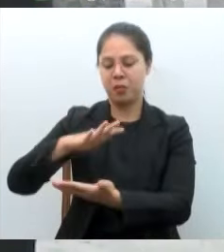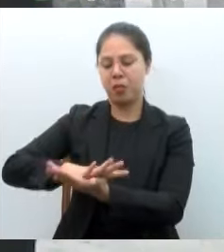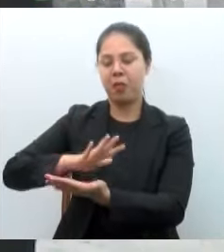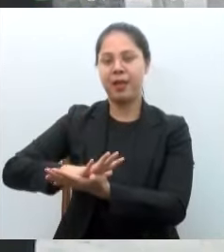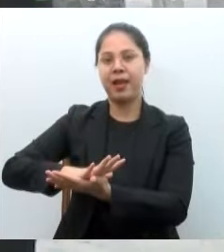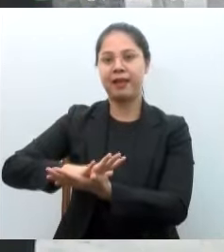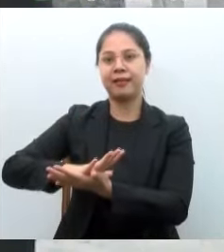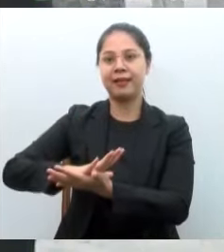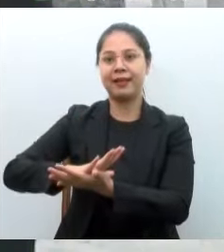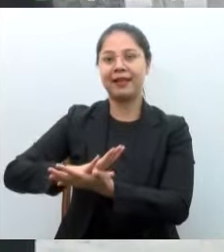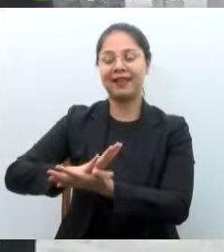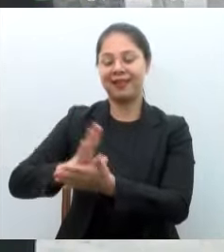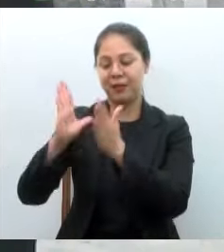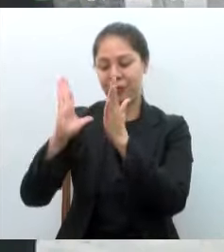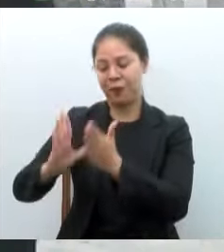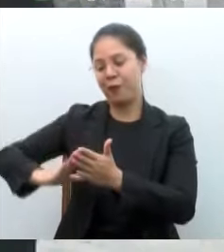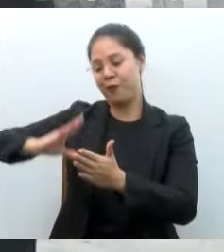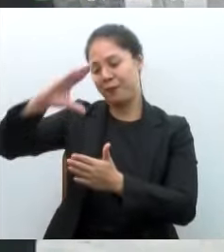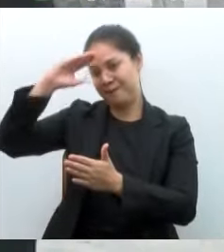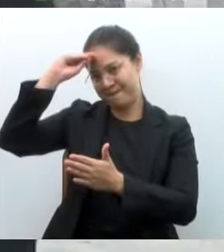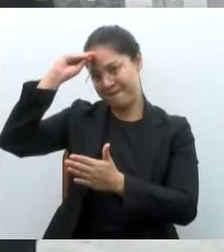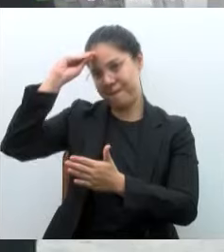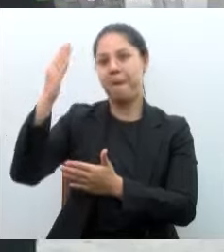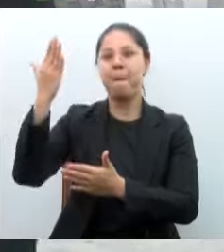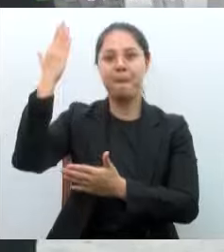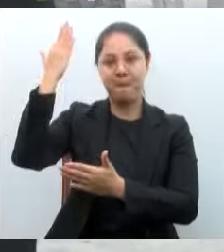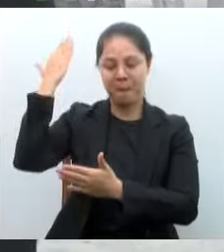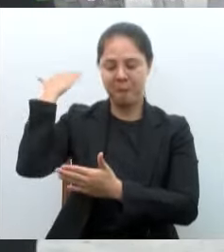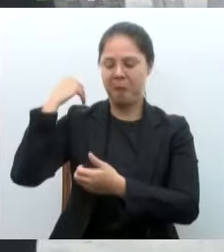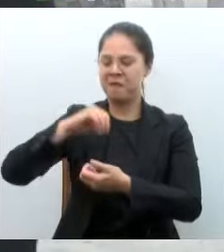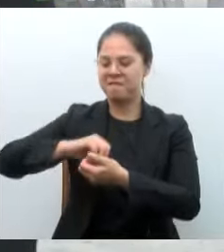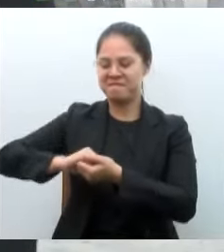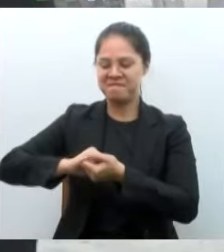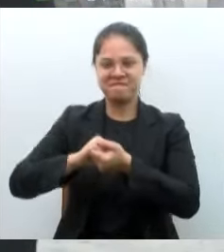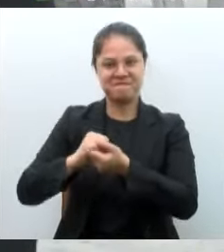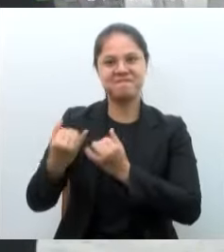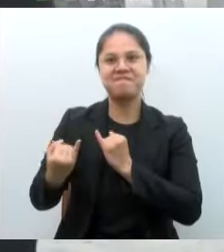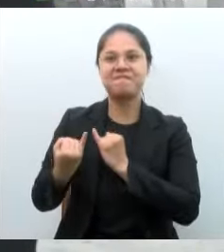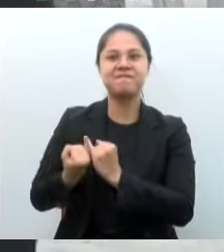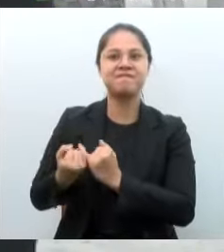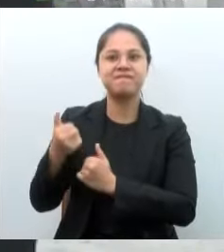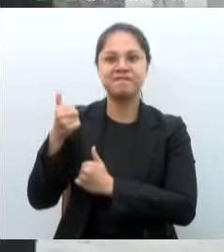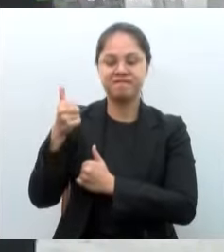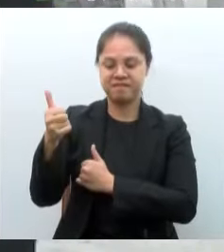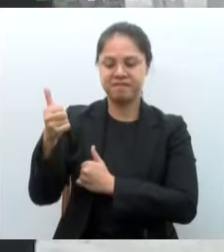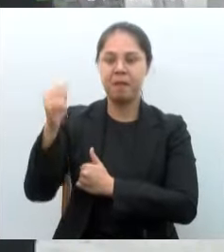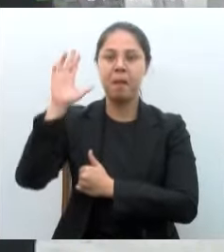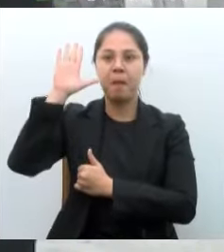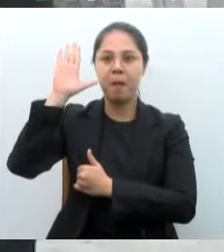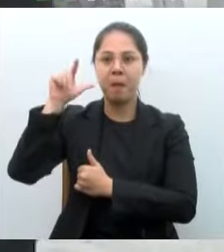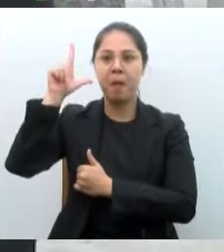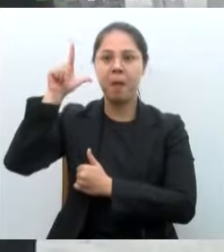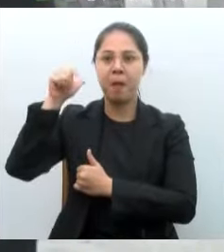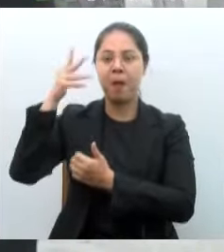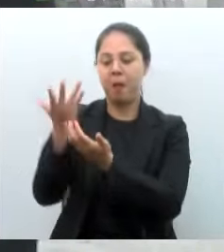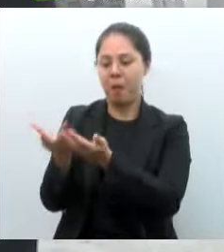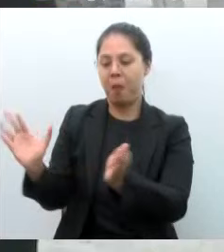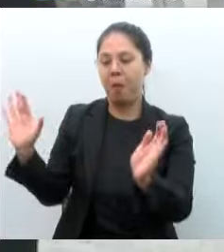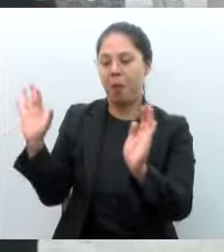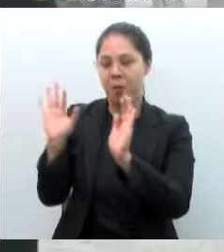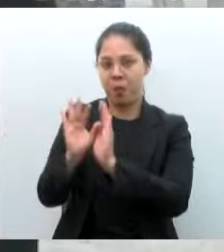ำให้โรงเรียนนี้จึงเป็นโรงเรียนที่ถือได้ว่าเป็นที่เชื่อมั่นของผู้ปกครองศรัทธาที่เกิดขึ้นจึ